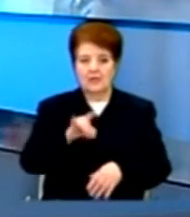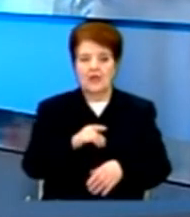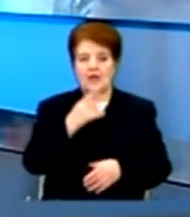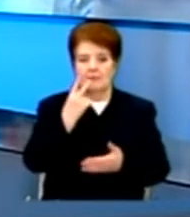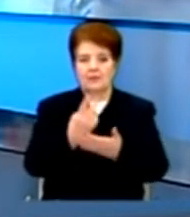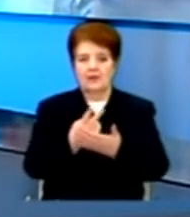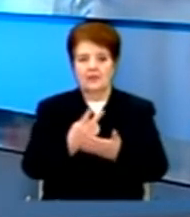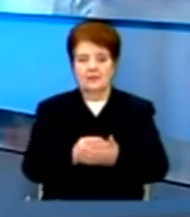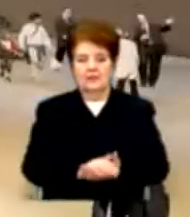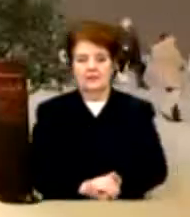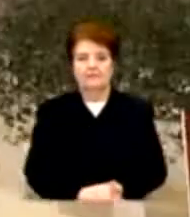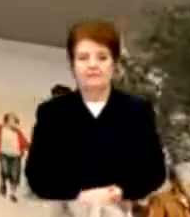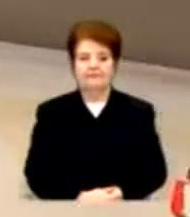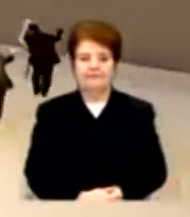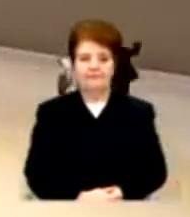schița proiectului.